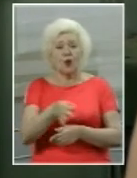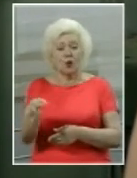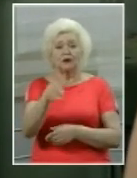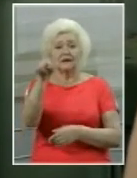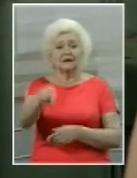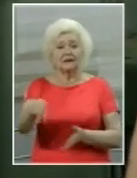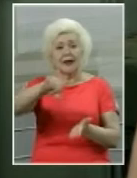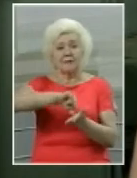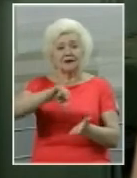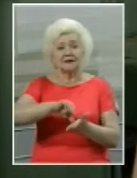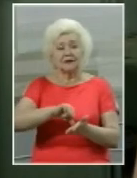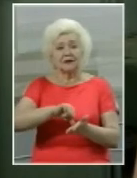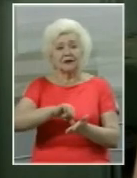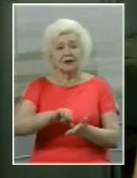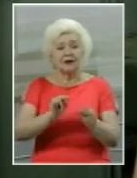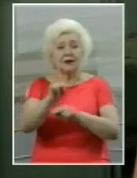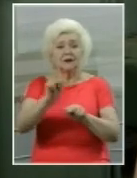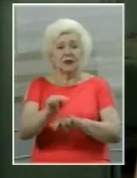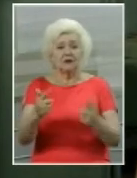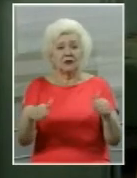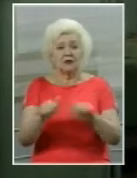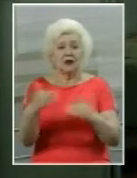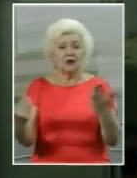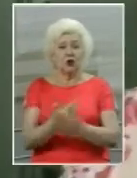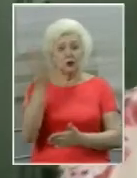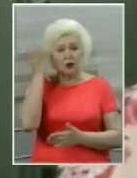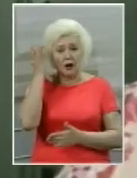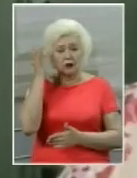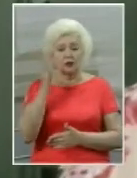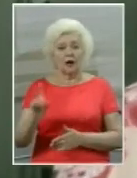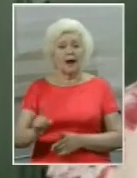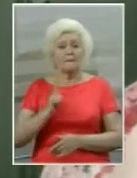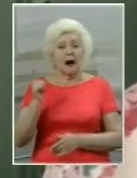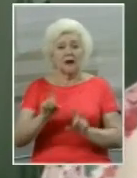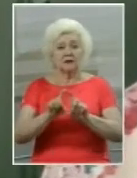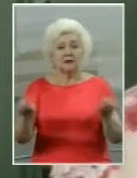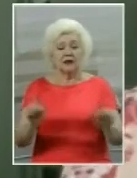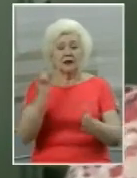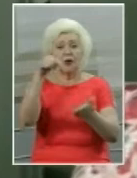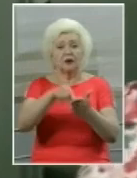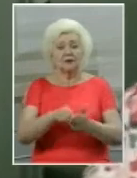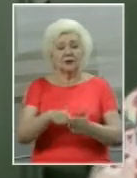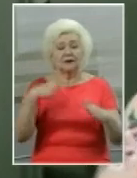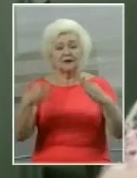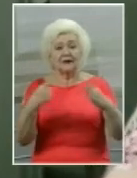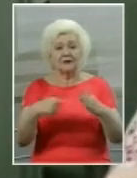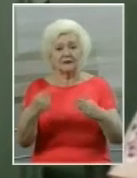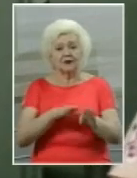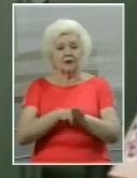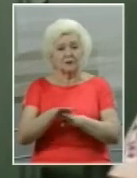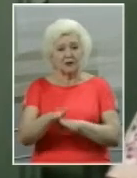це представники навчальних закладів Нової Каховки. В майстернях безпосередньо за верстатами